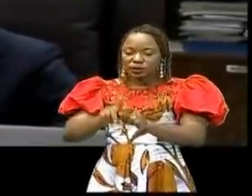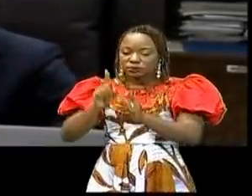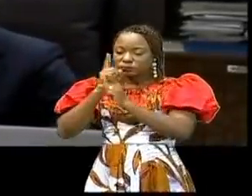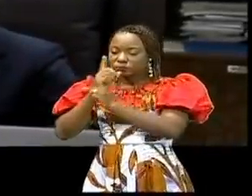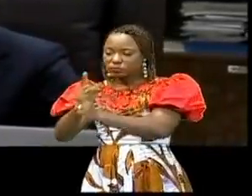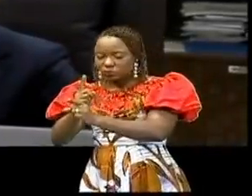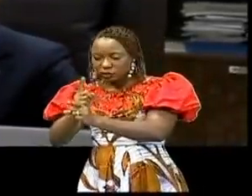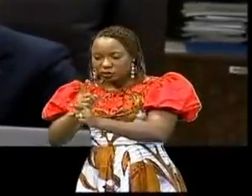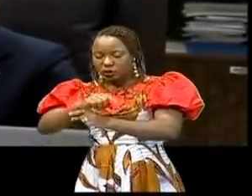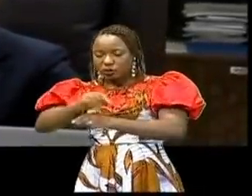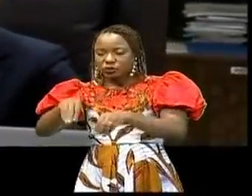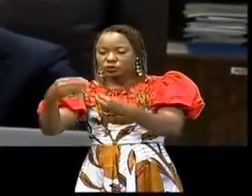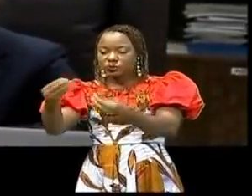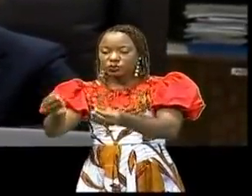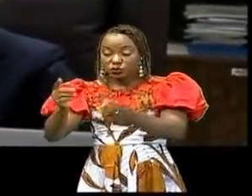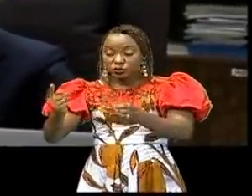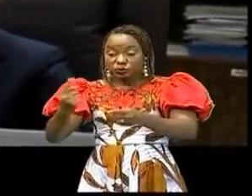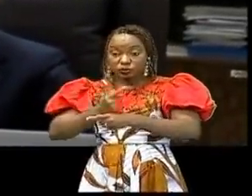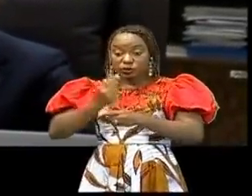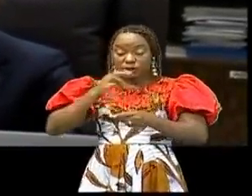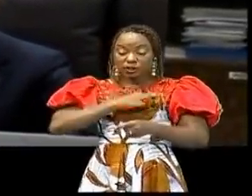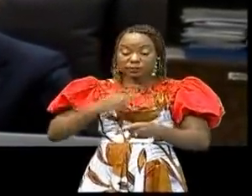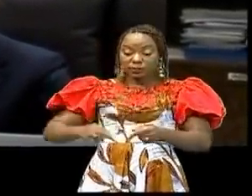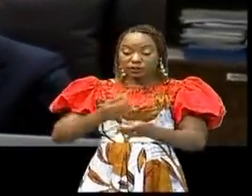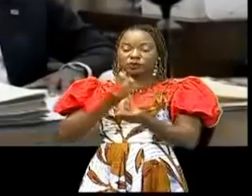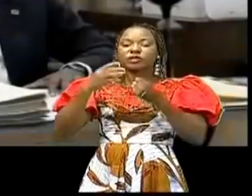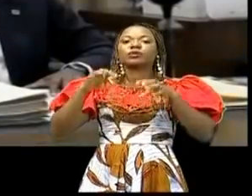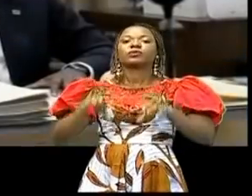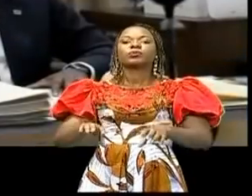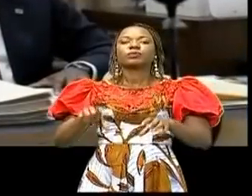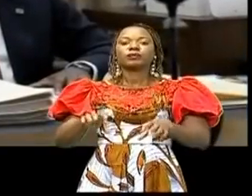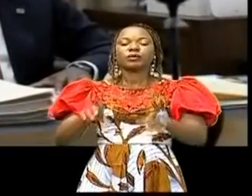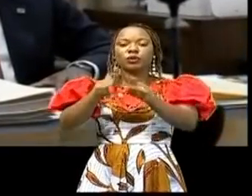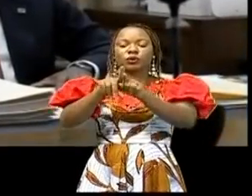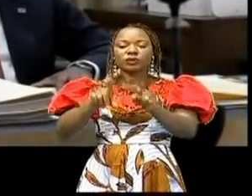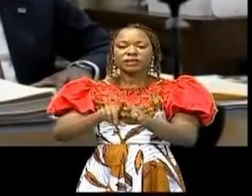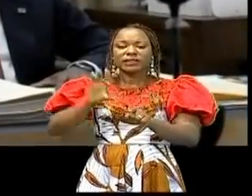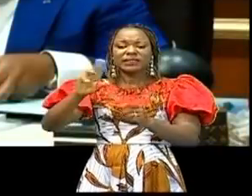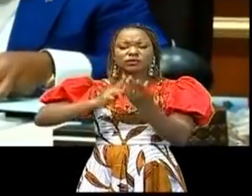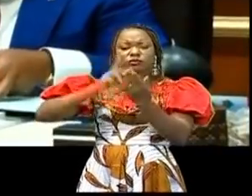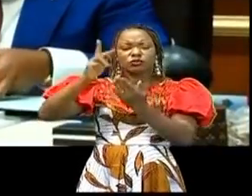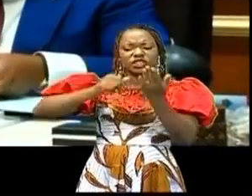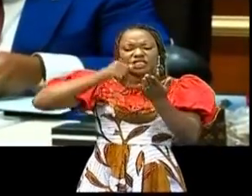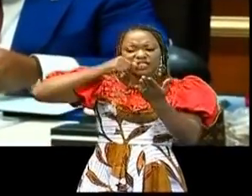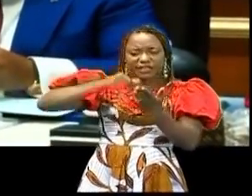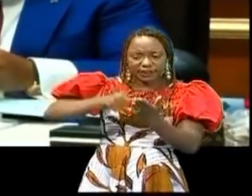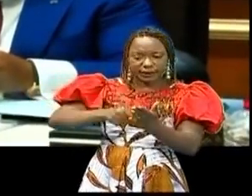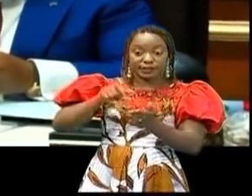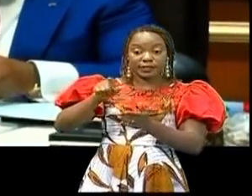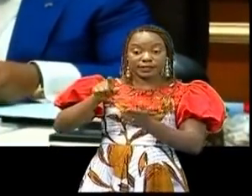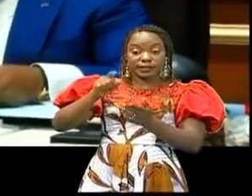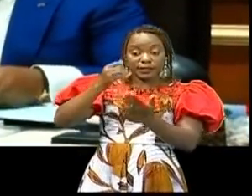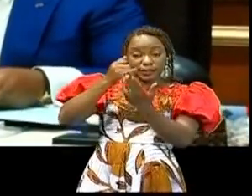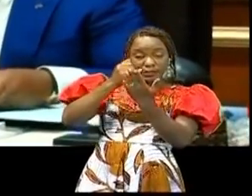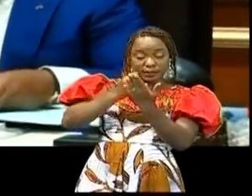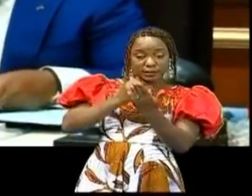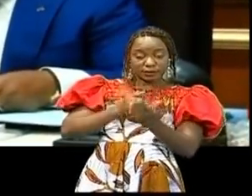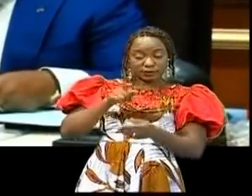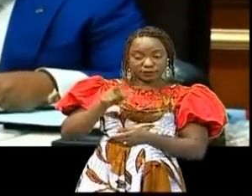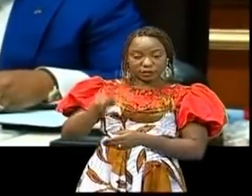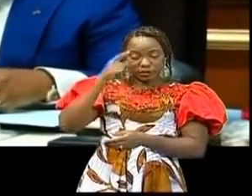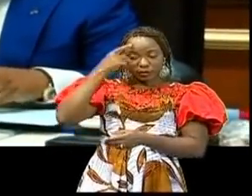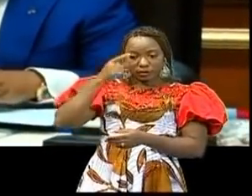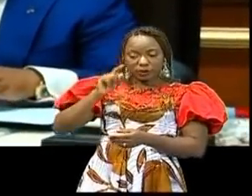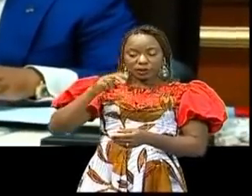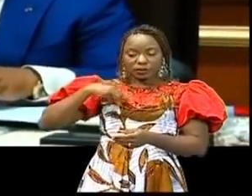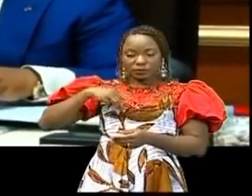conservations octroyées à ces jours par la République démocratique du Congo. Ces projets d'arrêté identifient la composition des membres